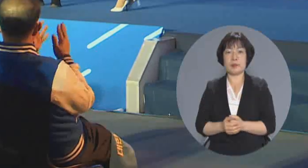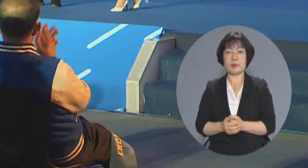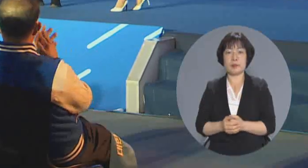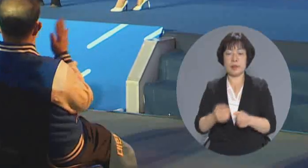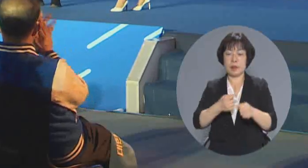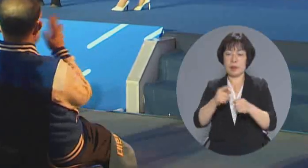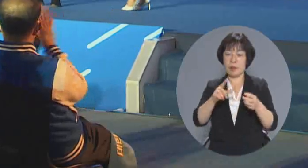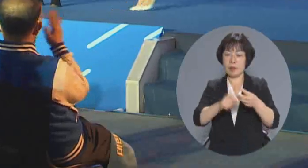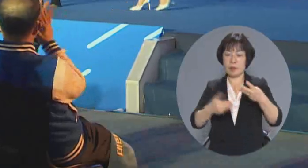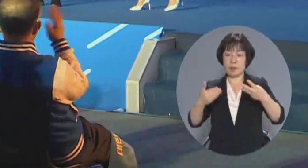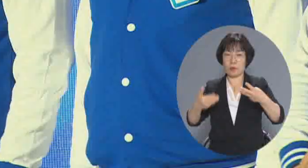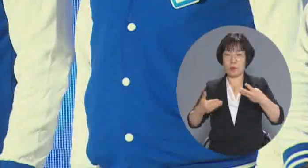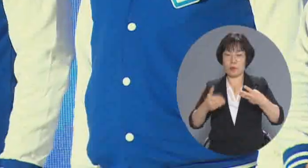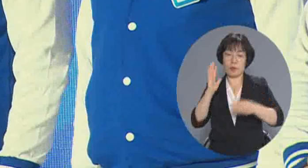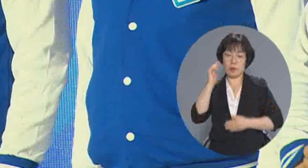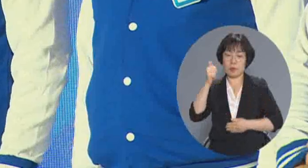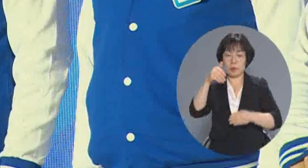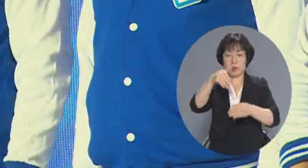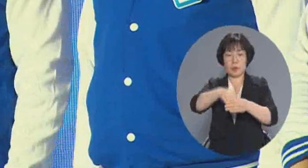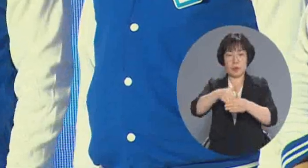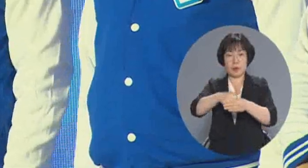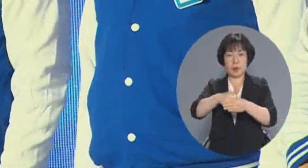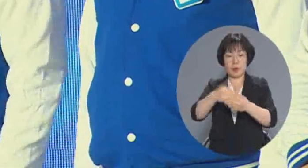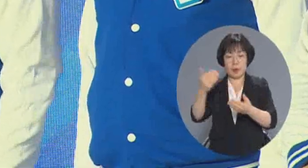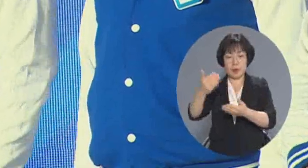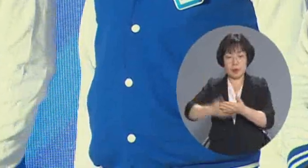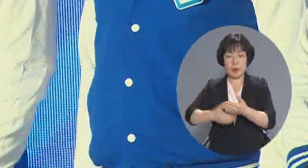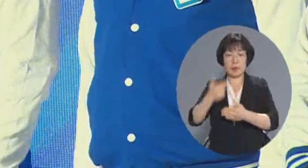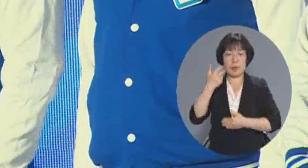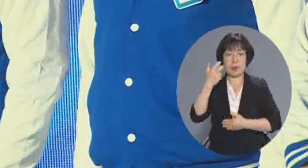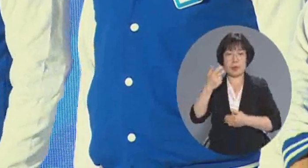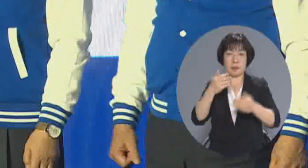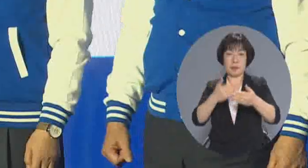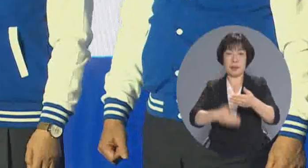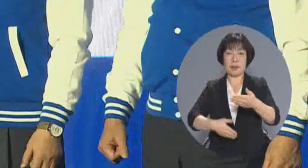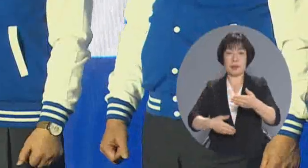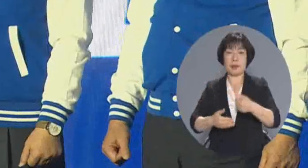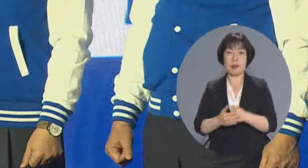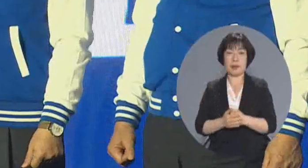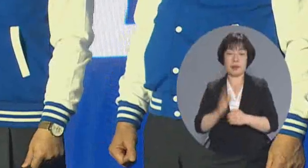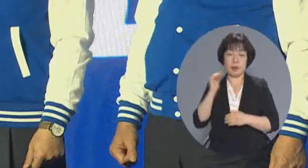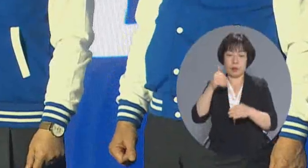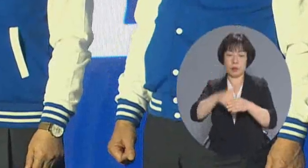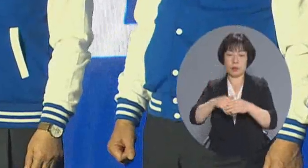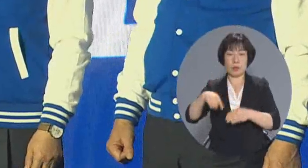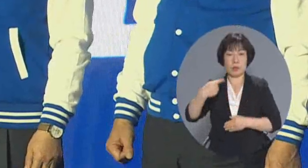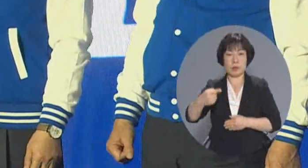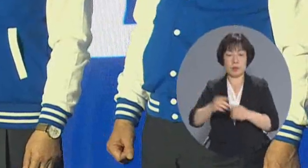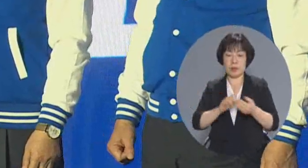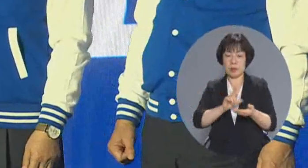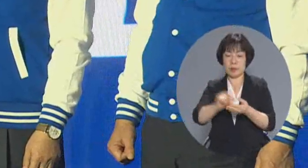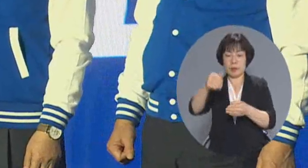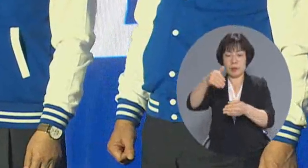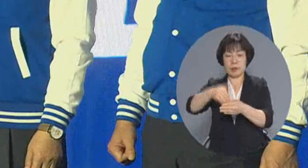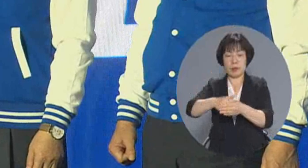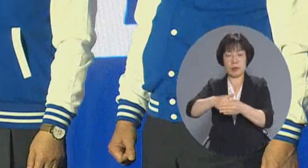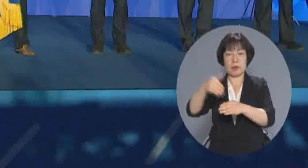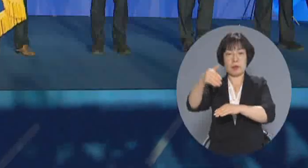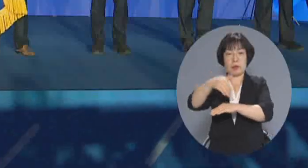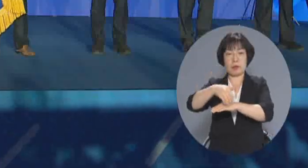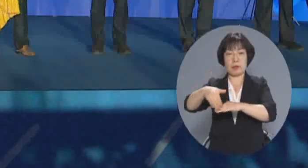내년 3월 9일 대통령 선거까지 남은 건 70여일. 대선 이후 지방선거가 예정돼